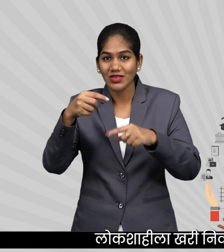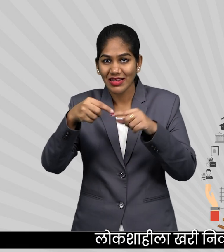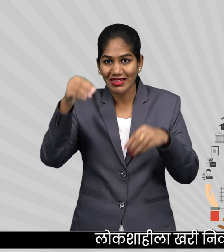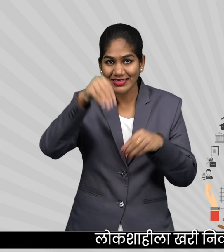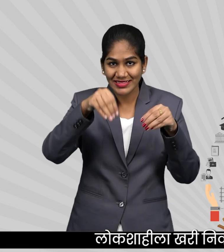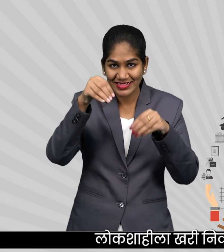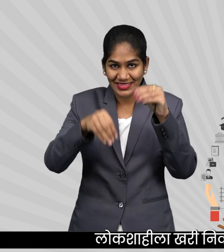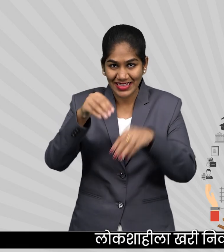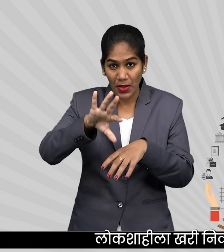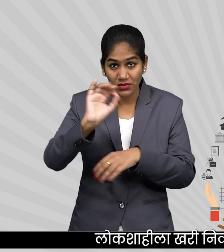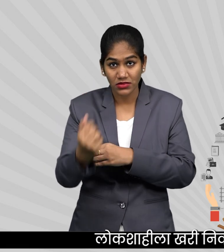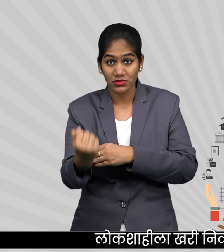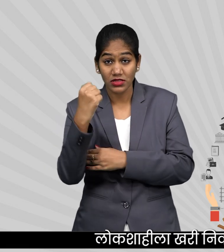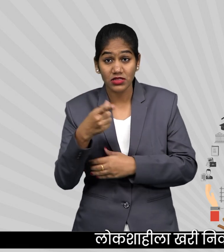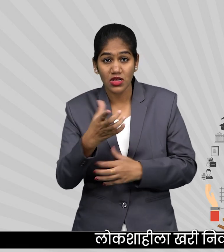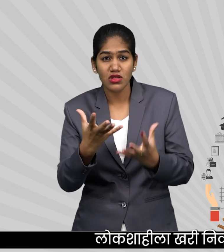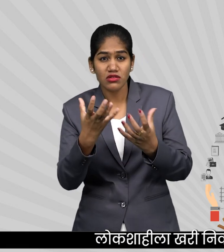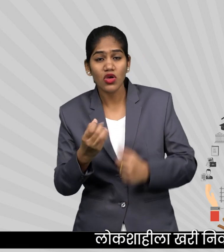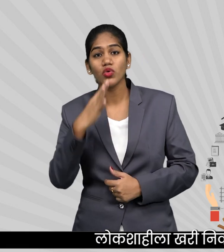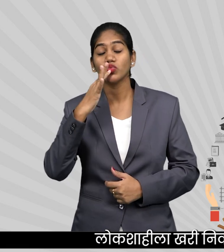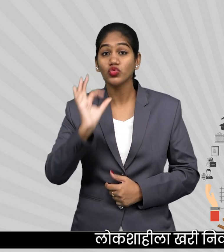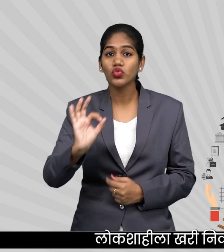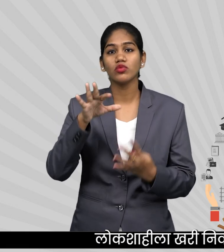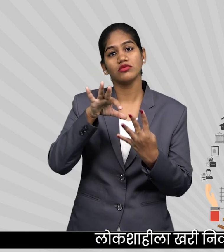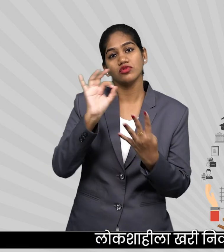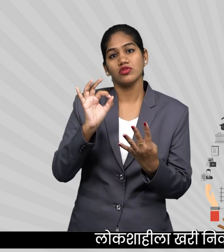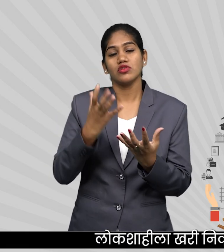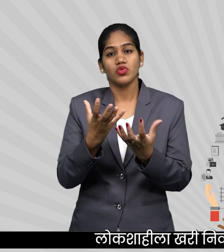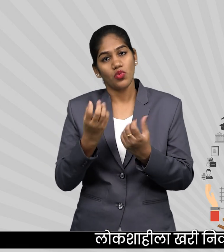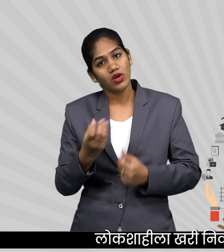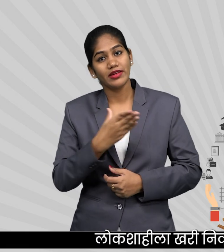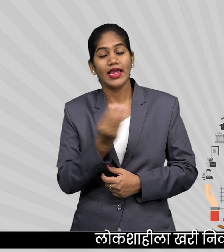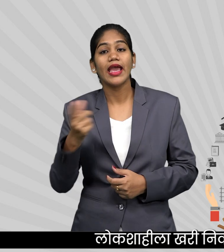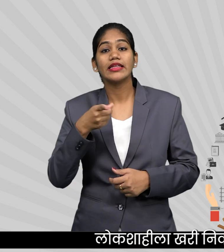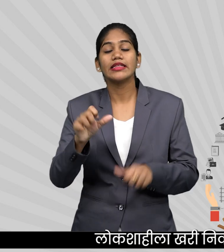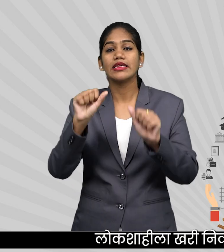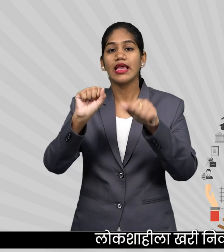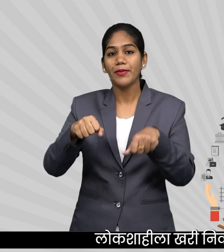लोकशाहीला खरी निवड आणि नेत्याने हटवण्याची क्षमता हवी.